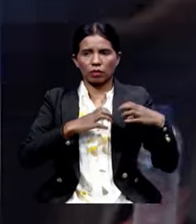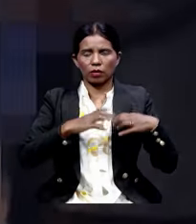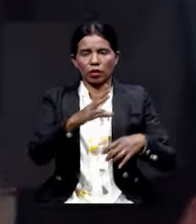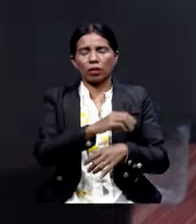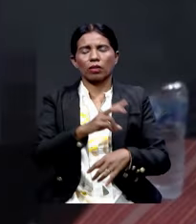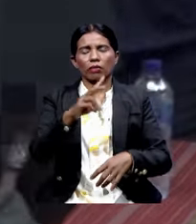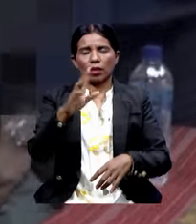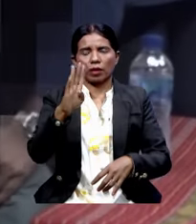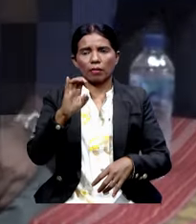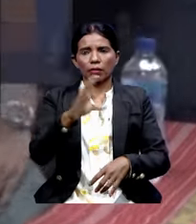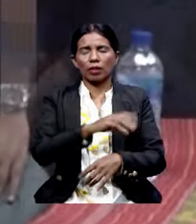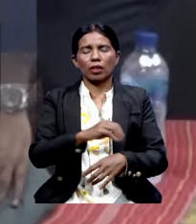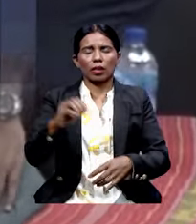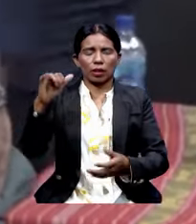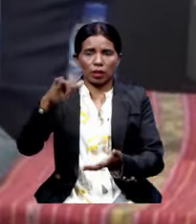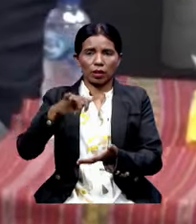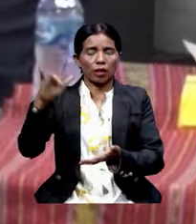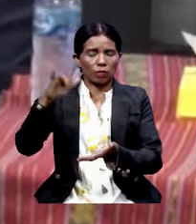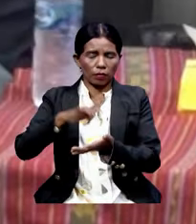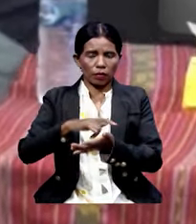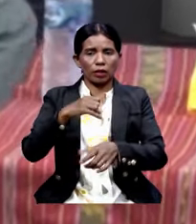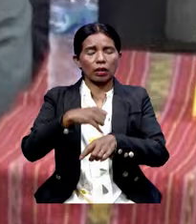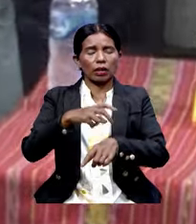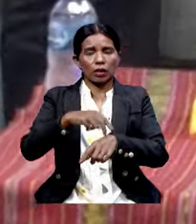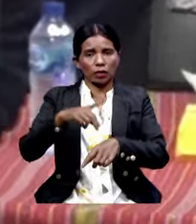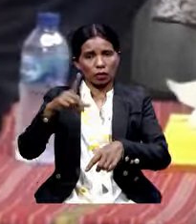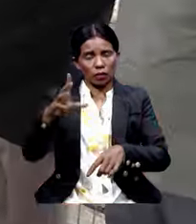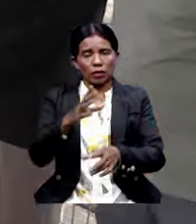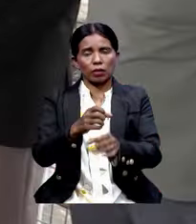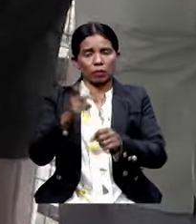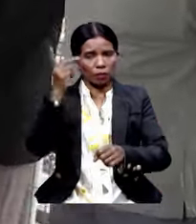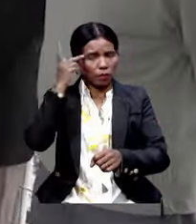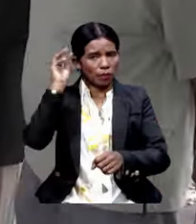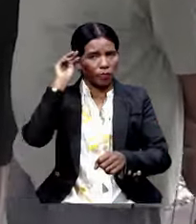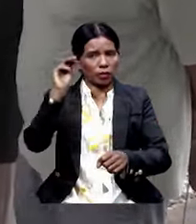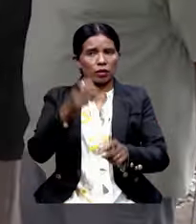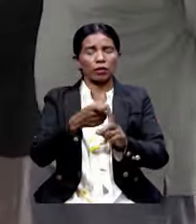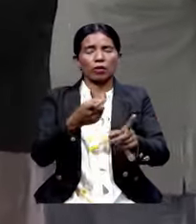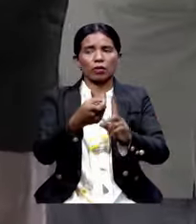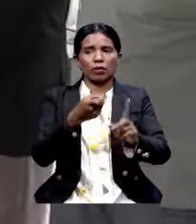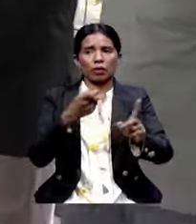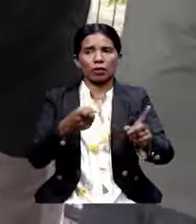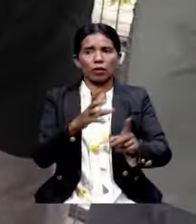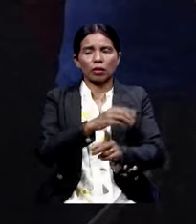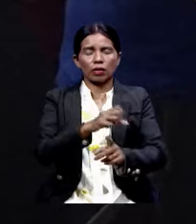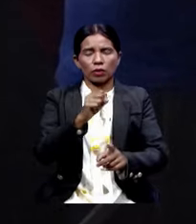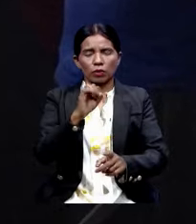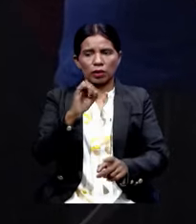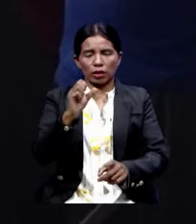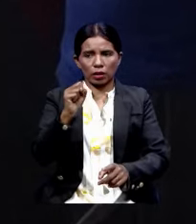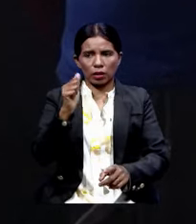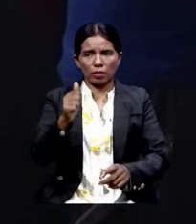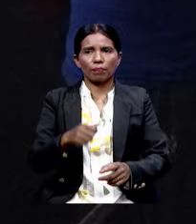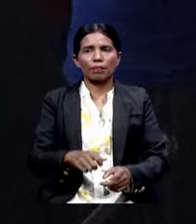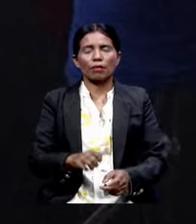VIP Aeroportu Internasional Nicolau Lobatu Komoro hafun simu primeiro ministru nebe fila husi Davos Suisa. Maktoba